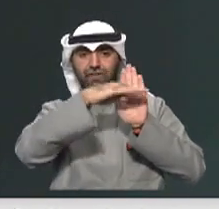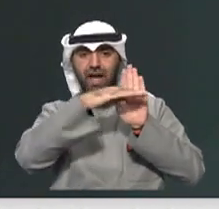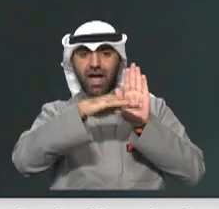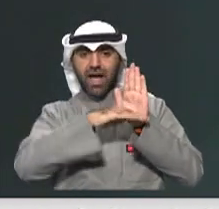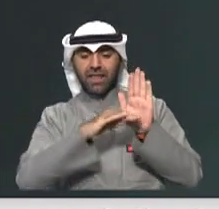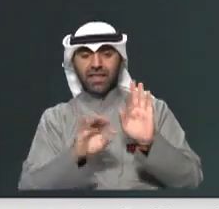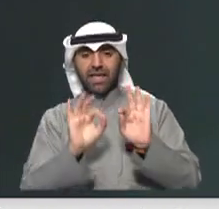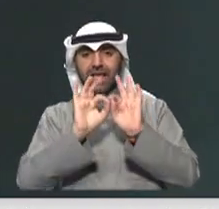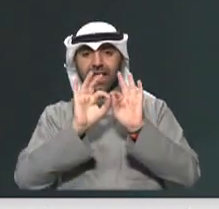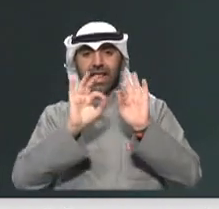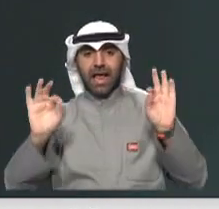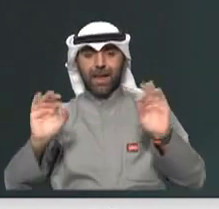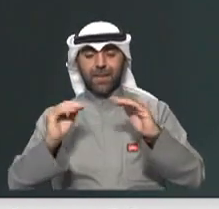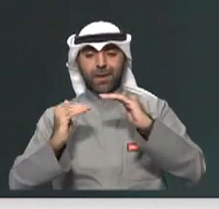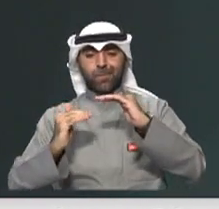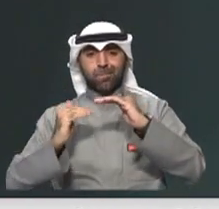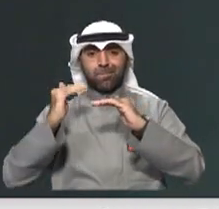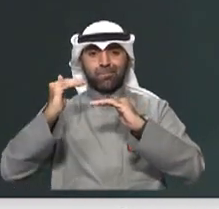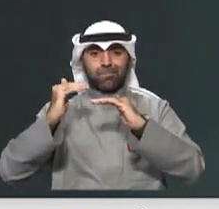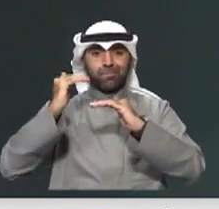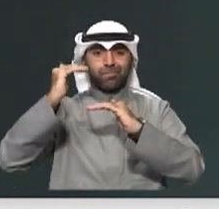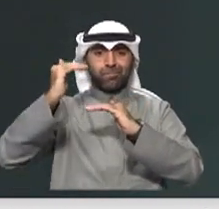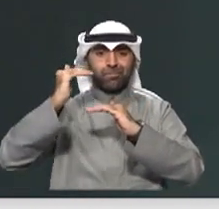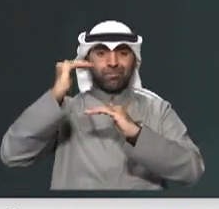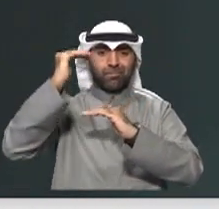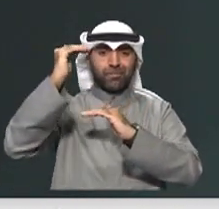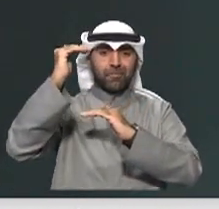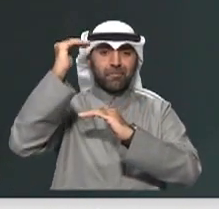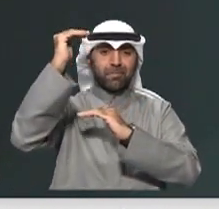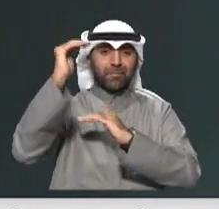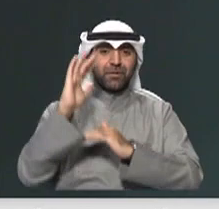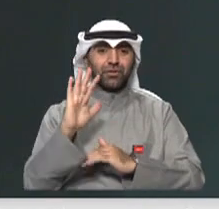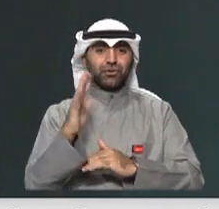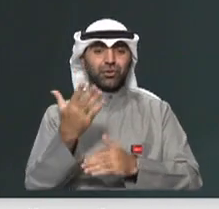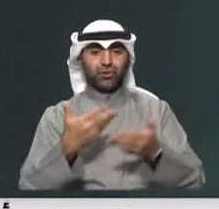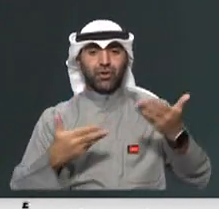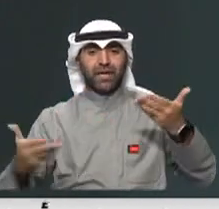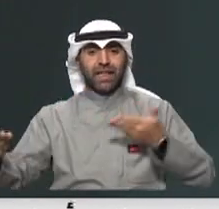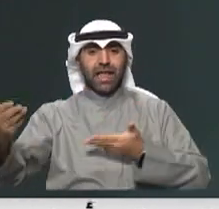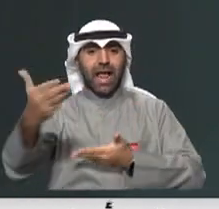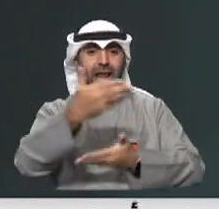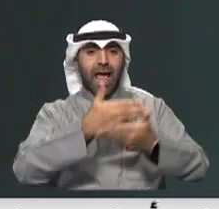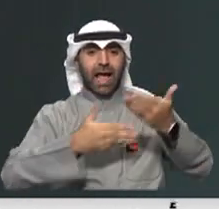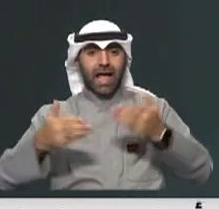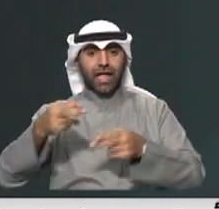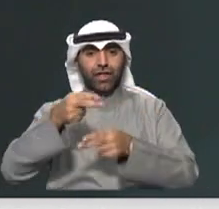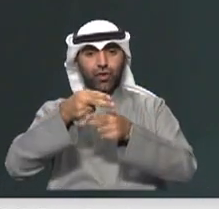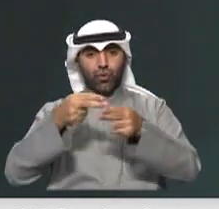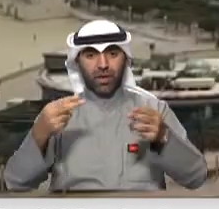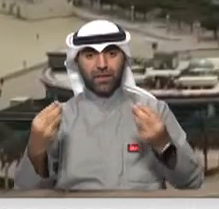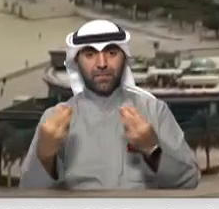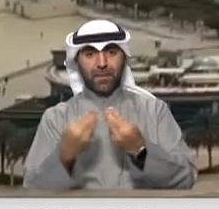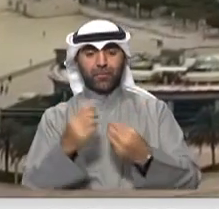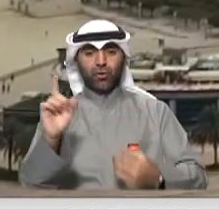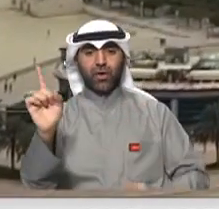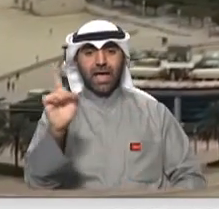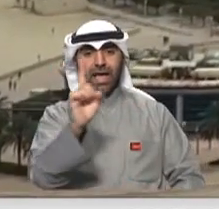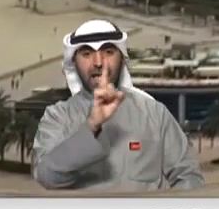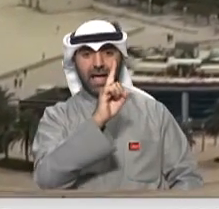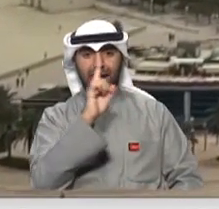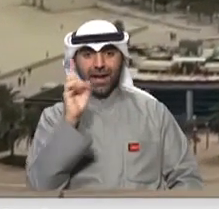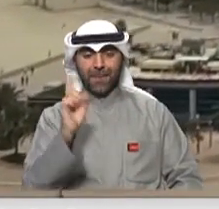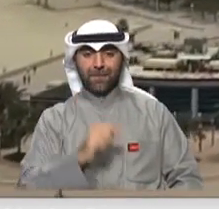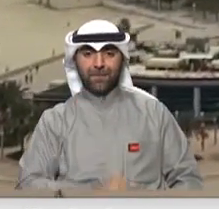الشيخ ناصر الصباح واحتفاءً بمرور 40 عاماً على تأسيس هذا الصرح الثقافي الفريد من نوعه. دار